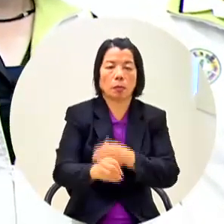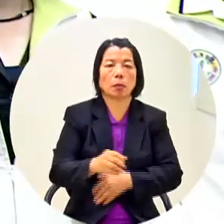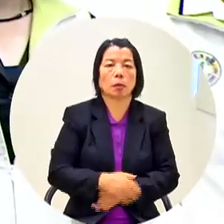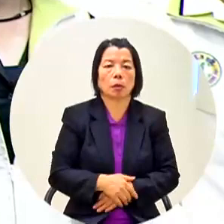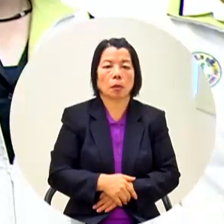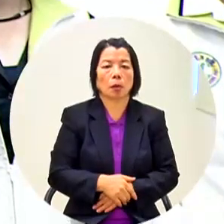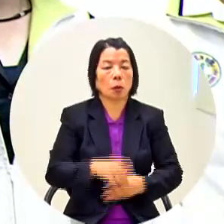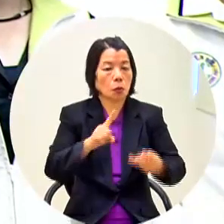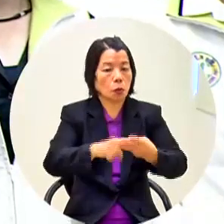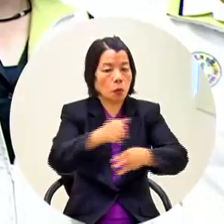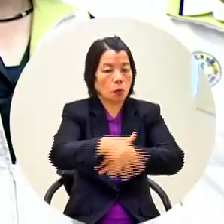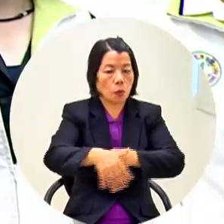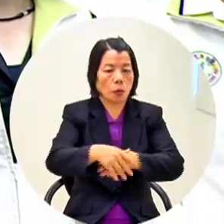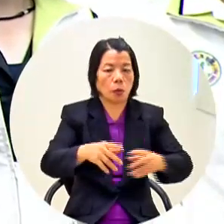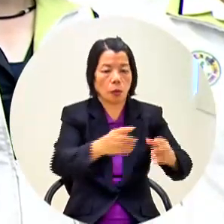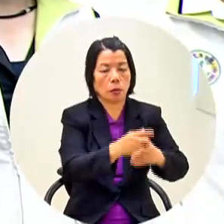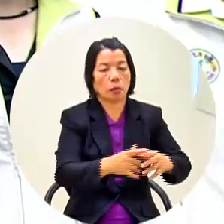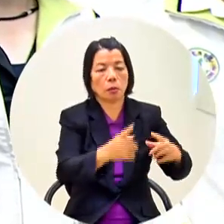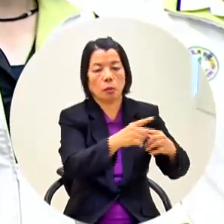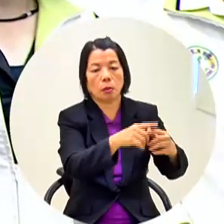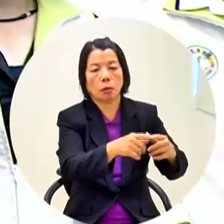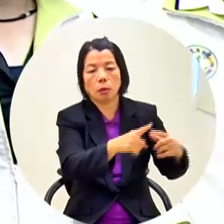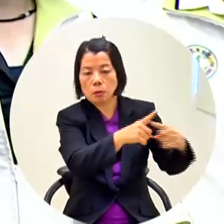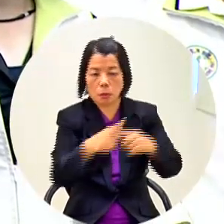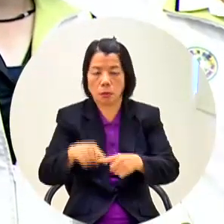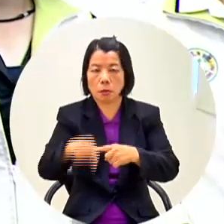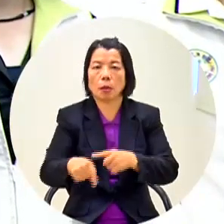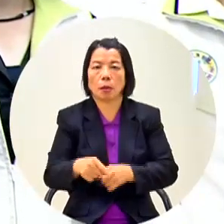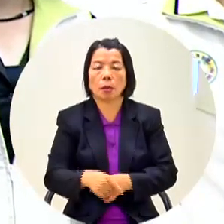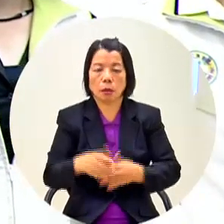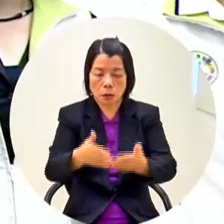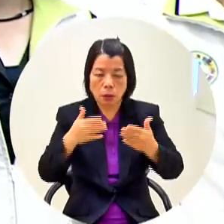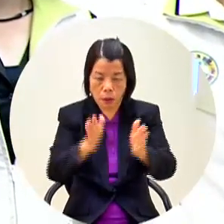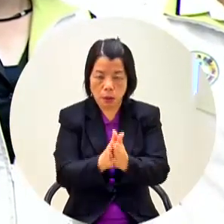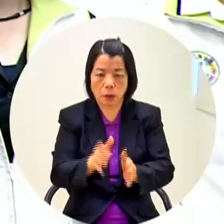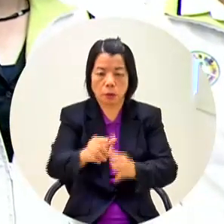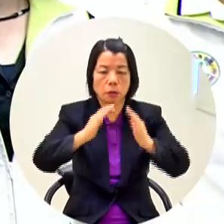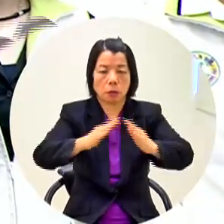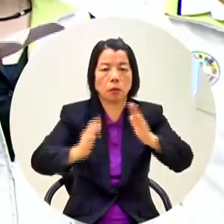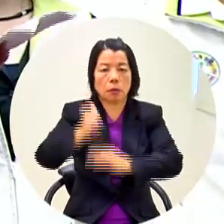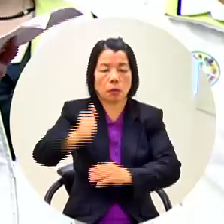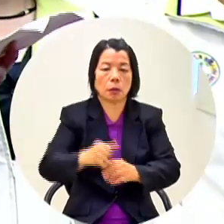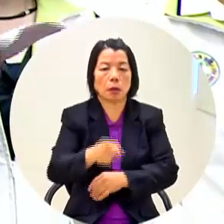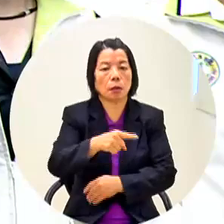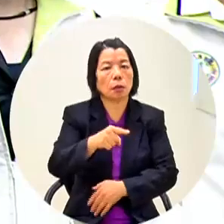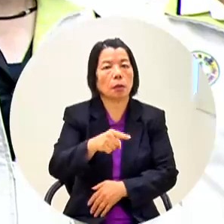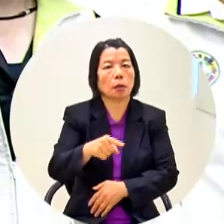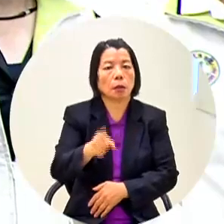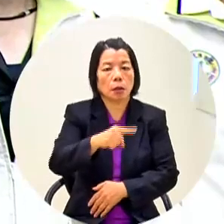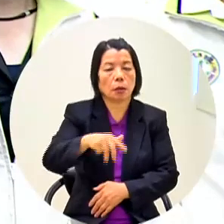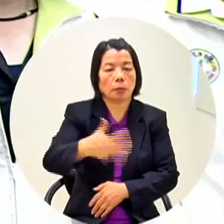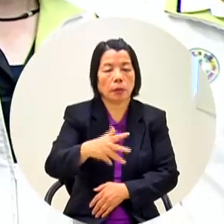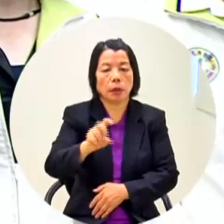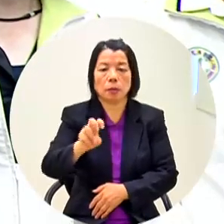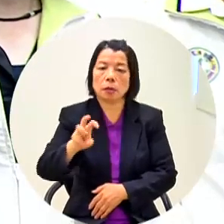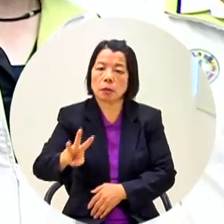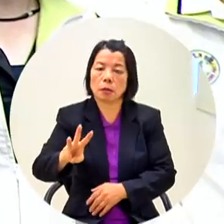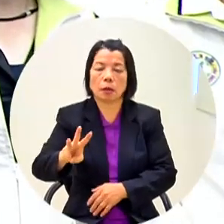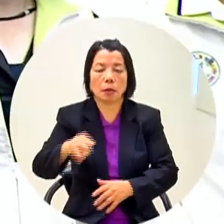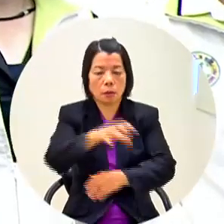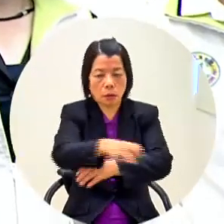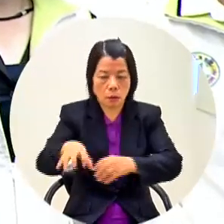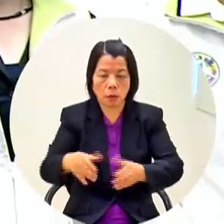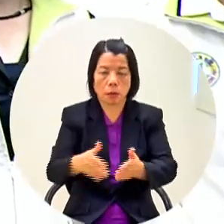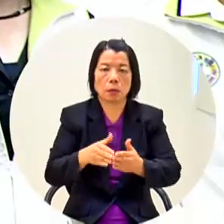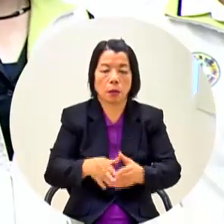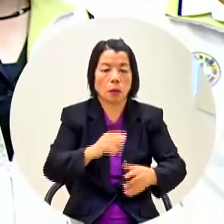明，也说这个罢免投票比照是市长选举1823个。我知道说上礼拜五今天学校收到一些公